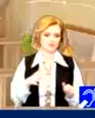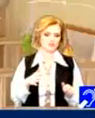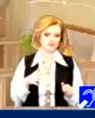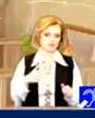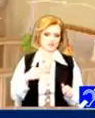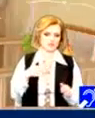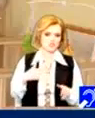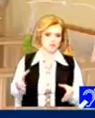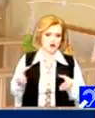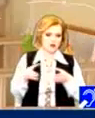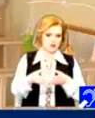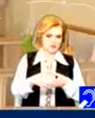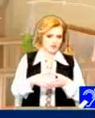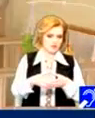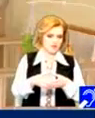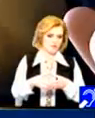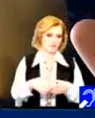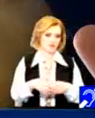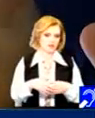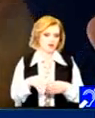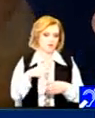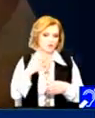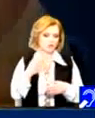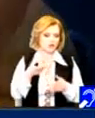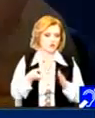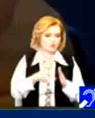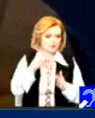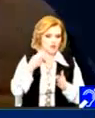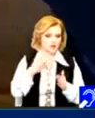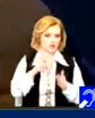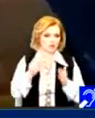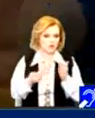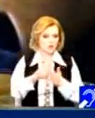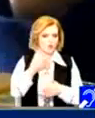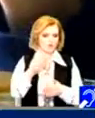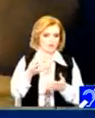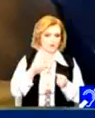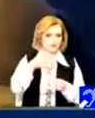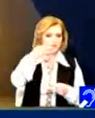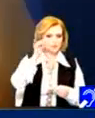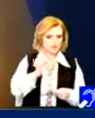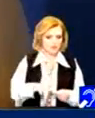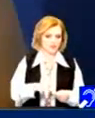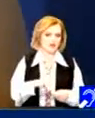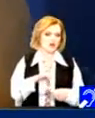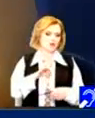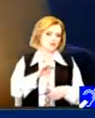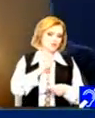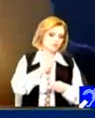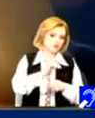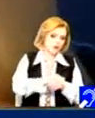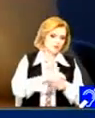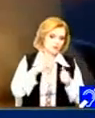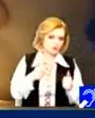colectivul, am luat multe cunoștințe noi, multe experiențe de lucru, fapte bune